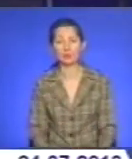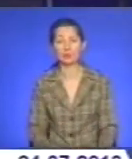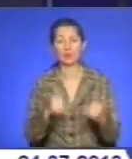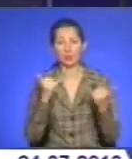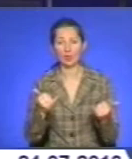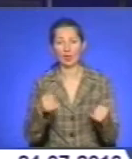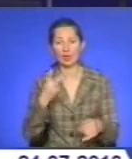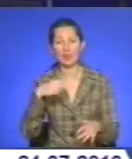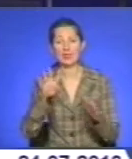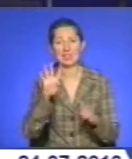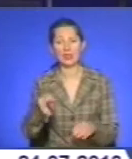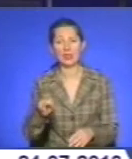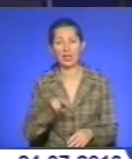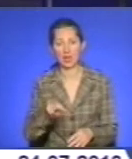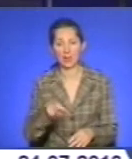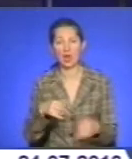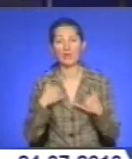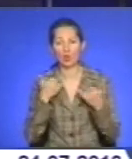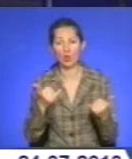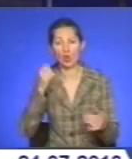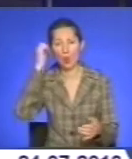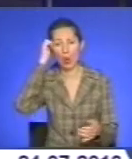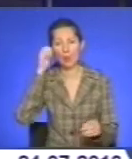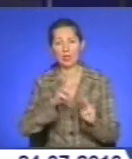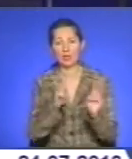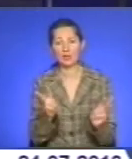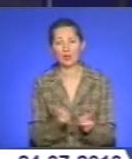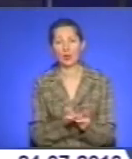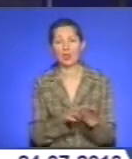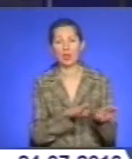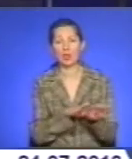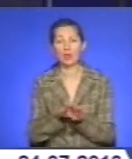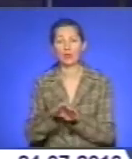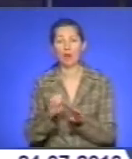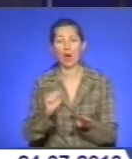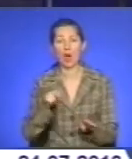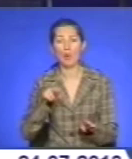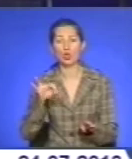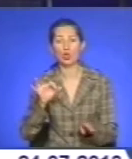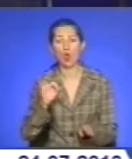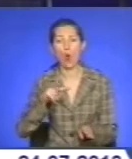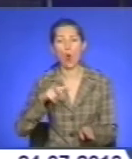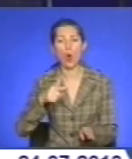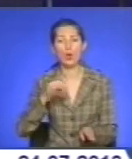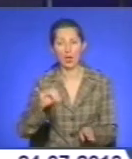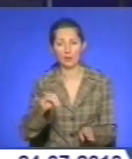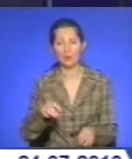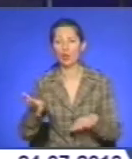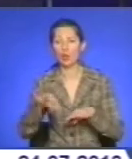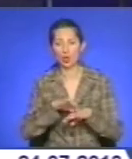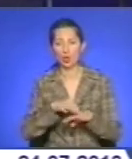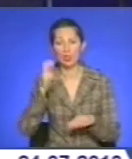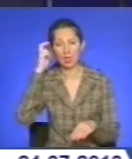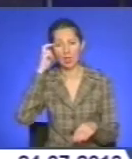Сьогодні, 24 липня, вшановують пам'ять святої рівноапостольної Ольги, дружини київського князя Ігоря,